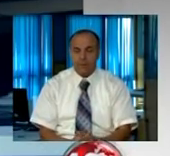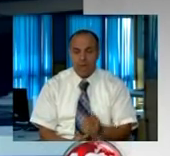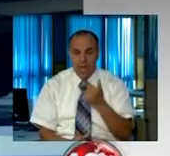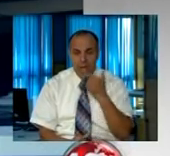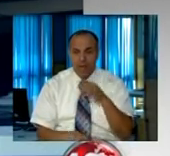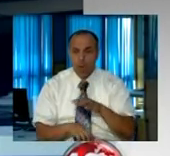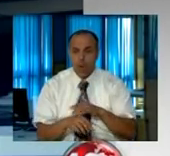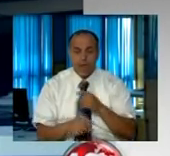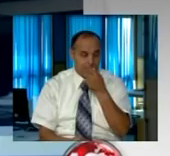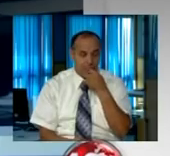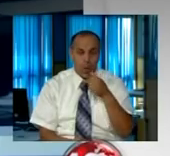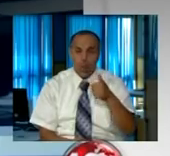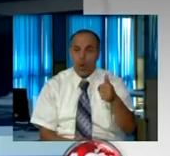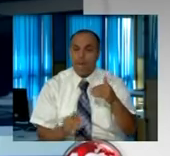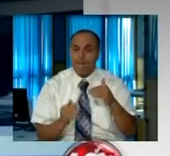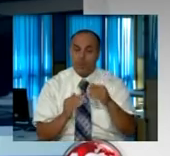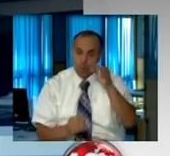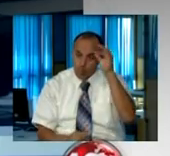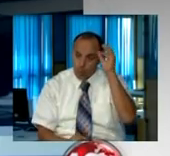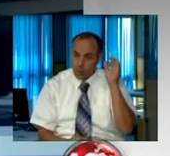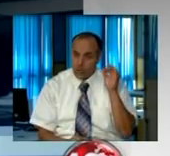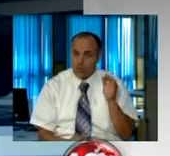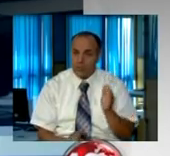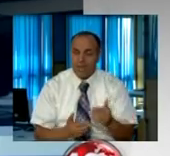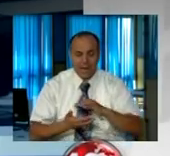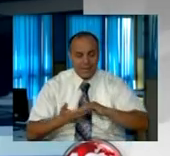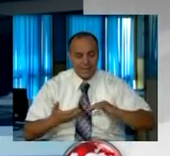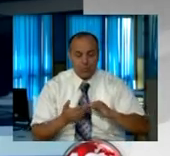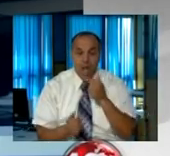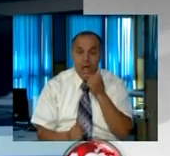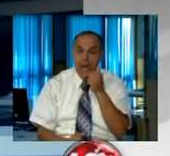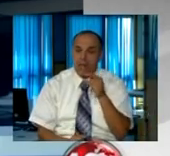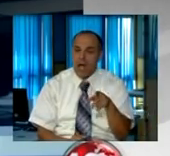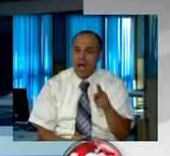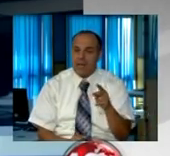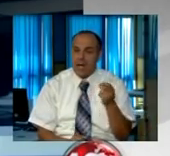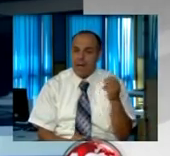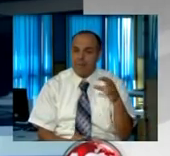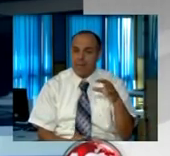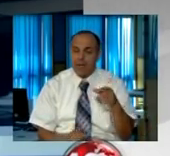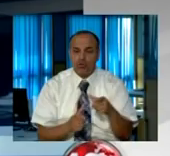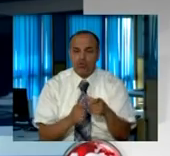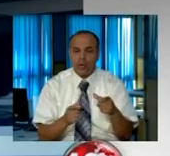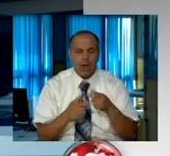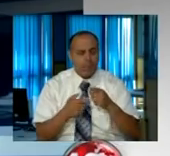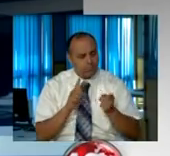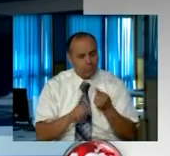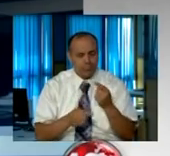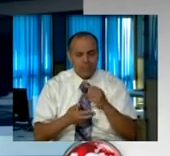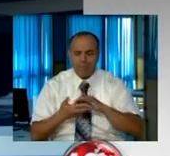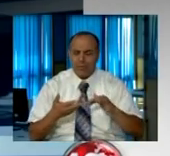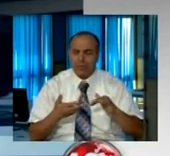تعتبر ولاية المنستير الأولى على المستوى الوطني في قطاع النسيج، إذ تحتضن أكثر من 500 مؤسسة مختصة في